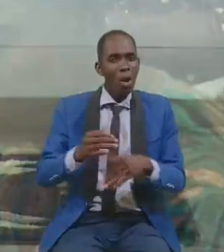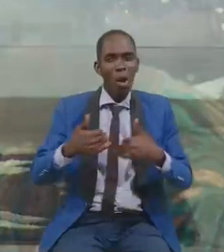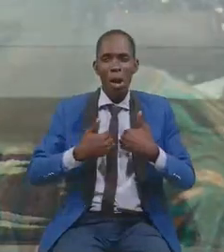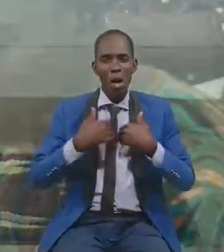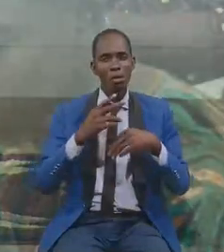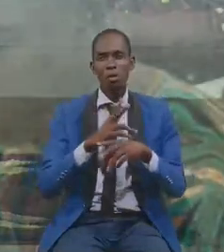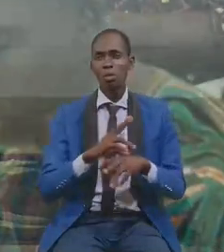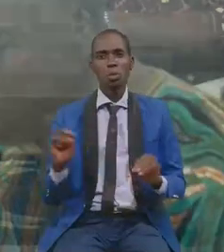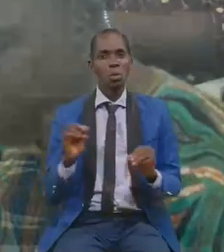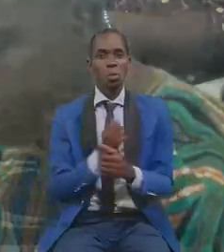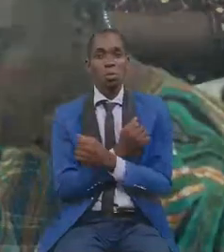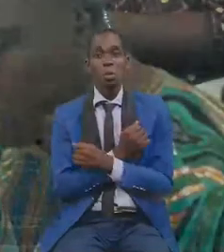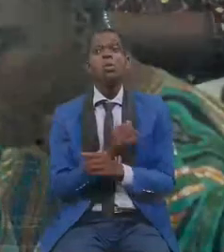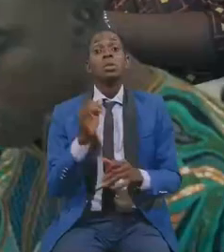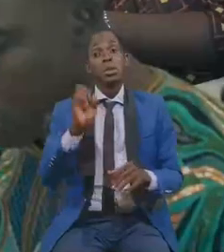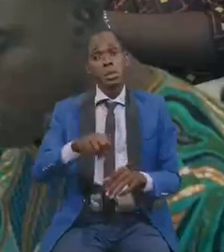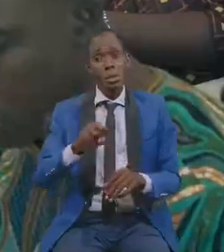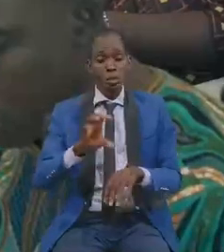amour. L'activité peut être là.